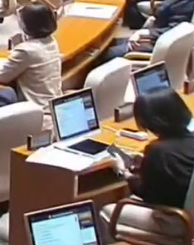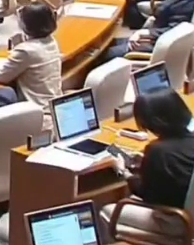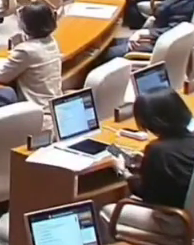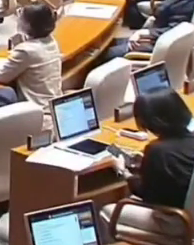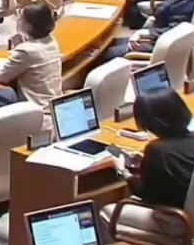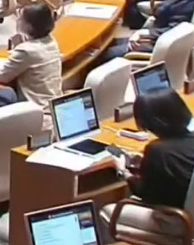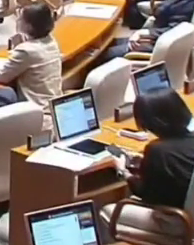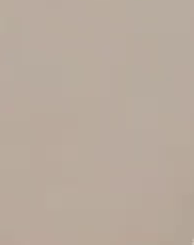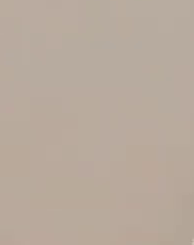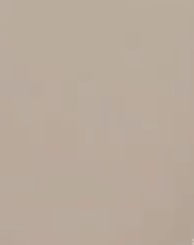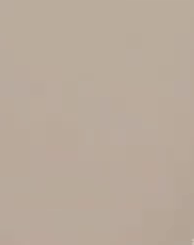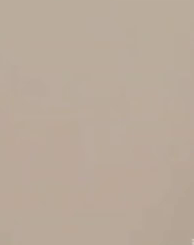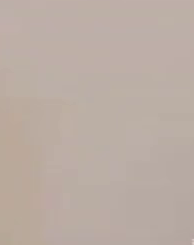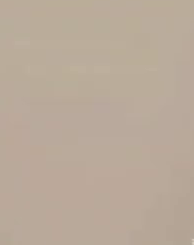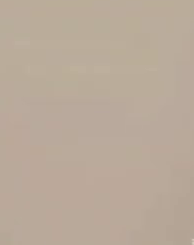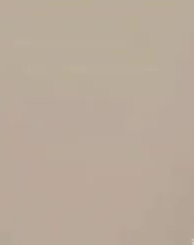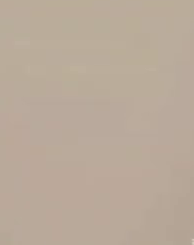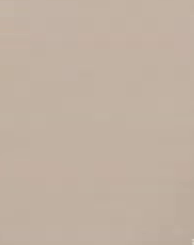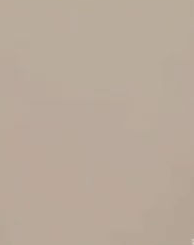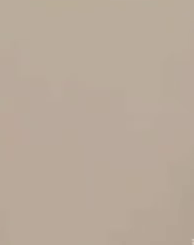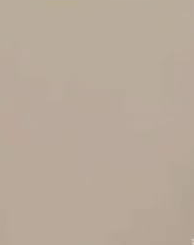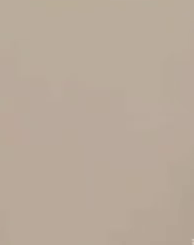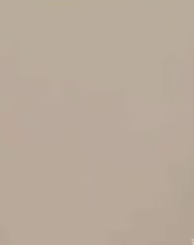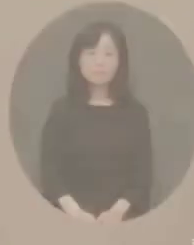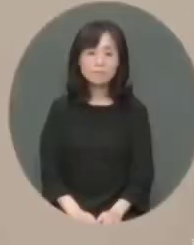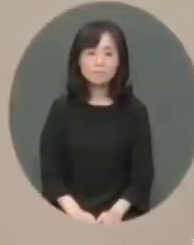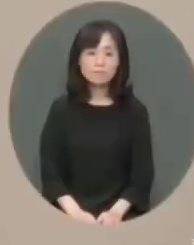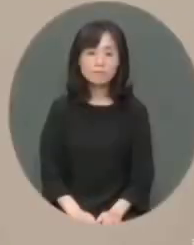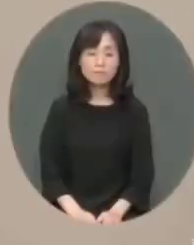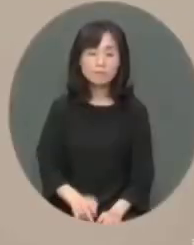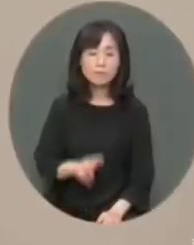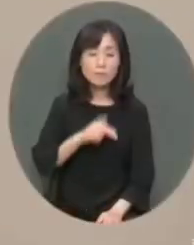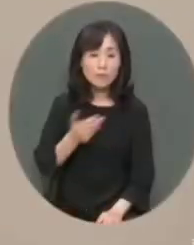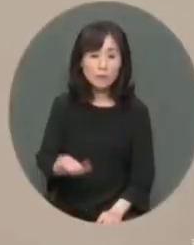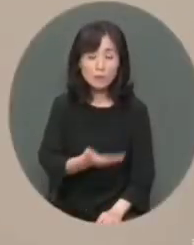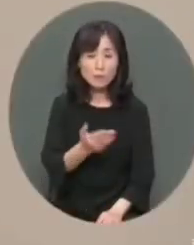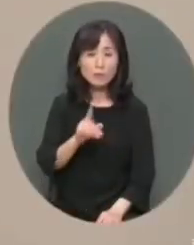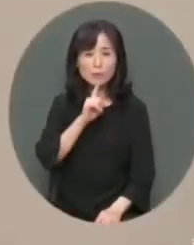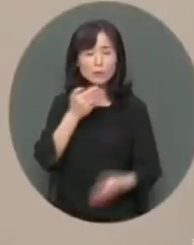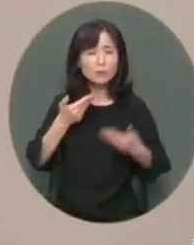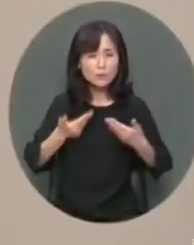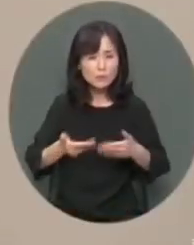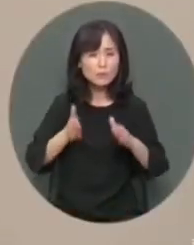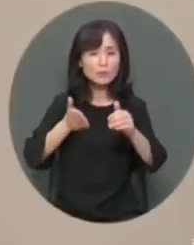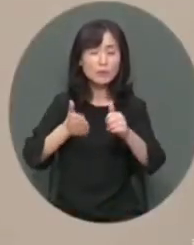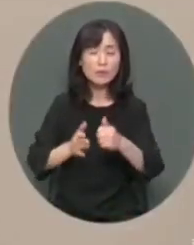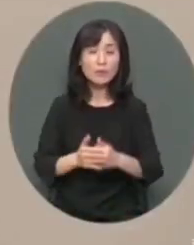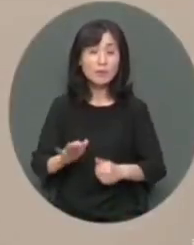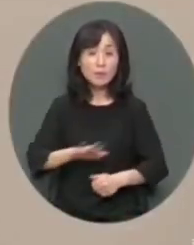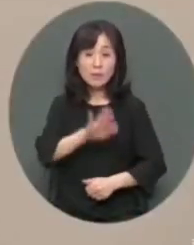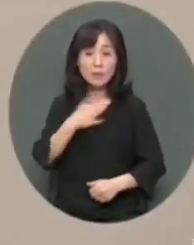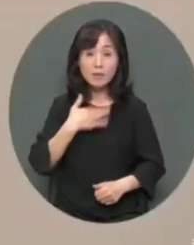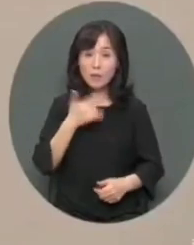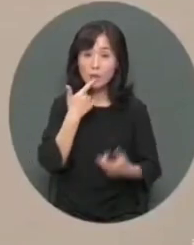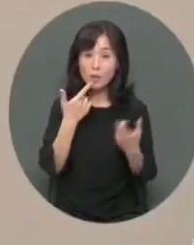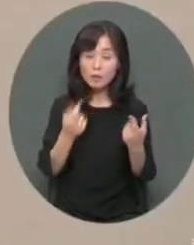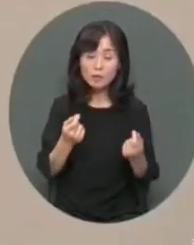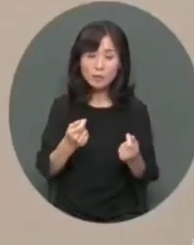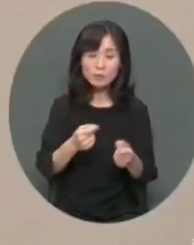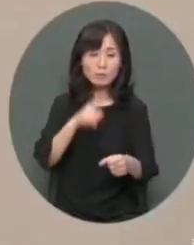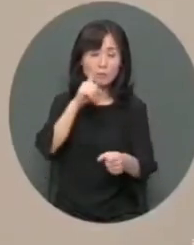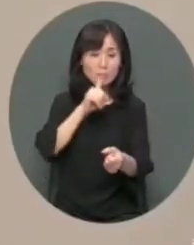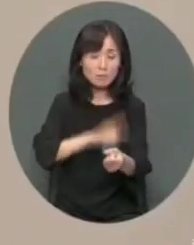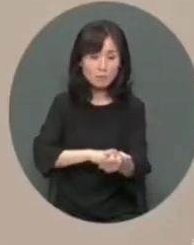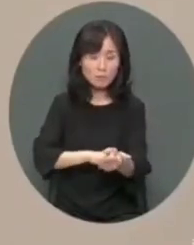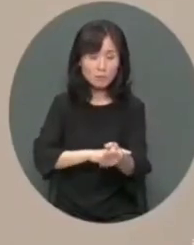의원 여러분, 예. 좀 조용히 해 주시죠. 잘 아시는 것처럼 이 불체포